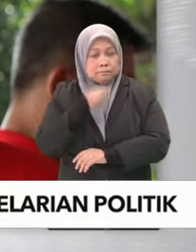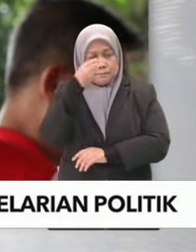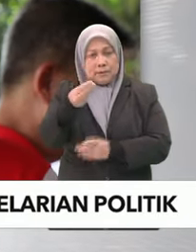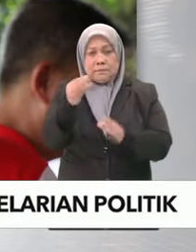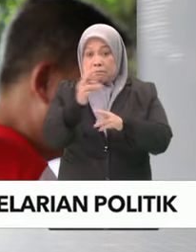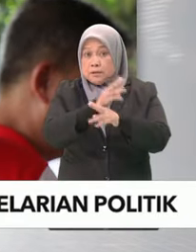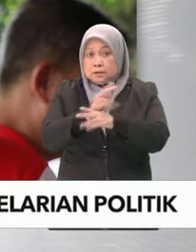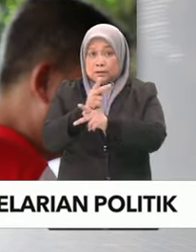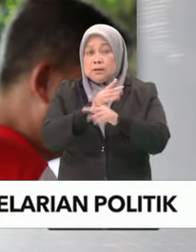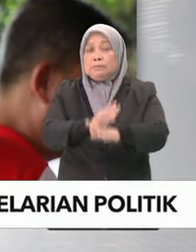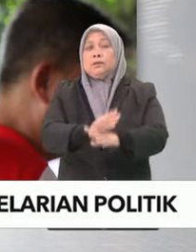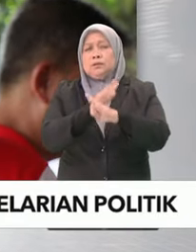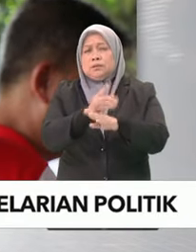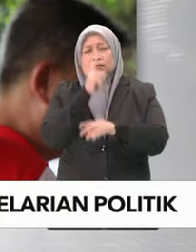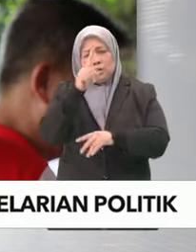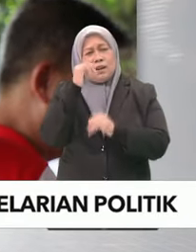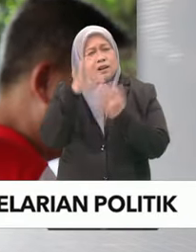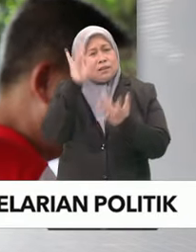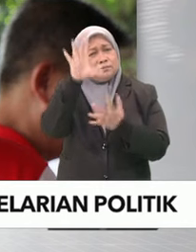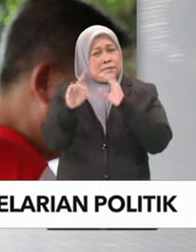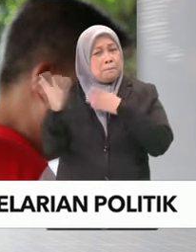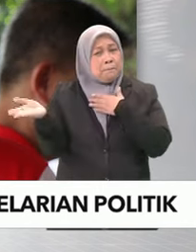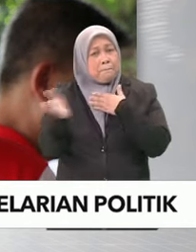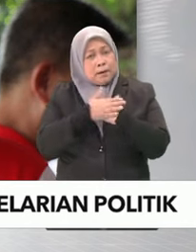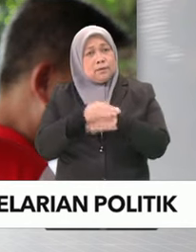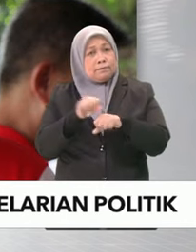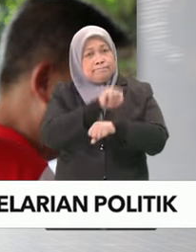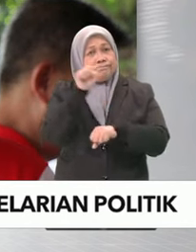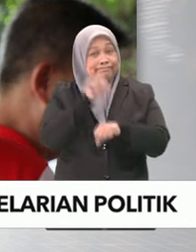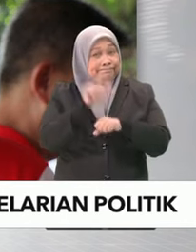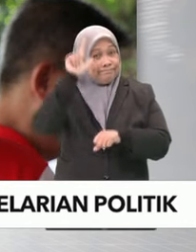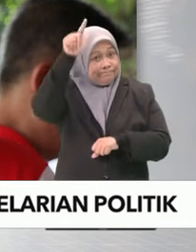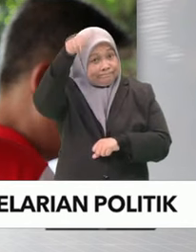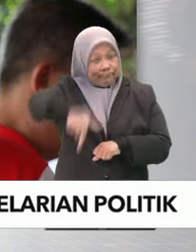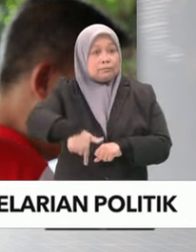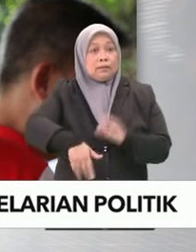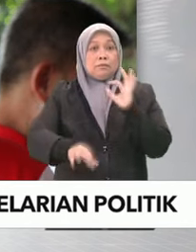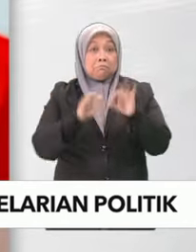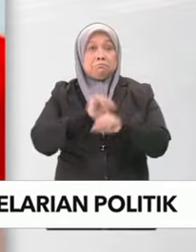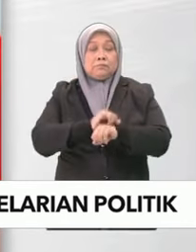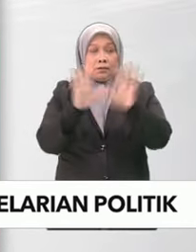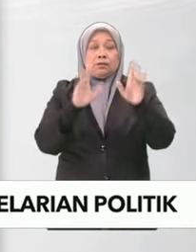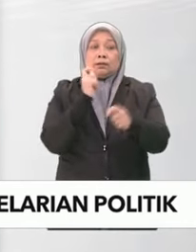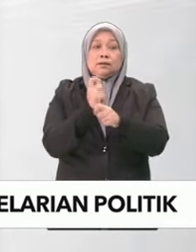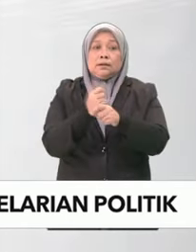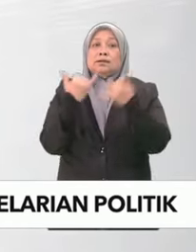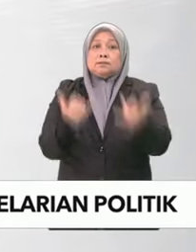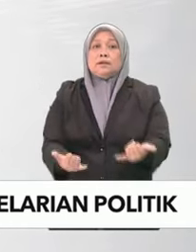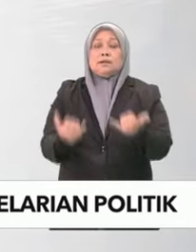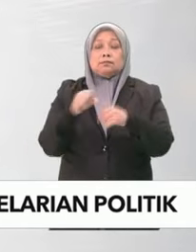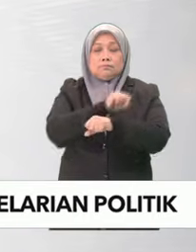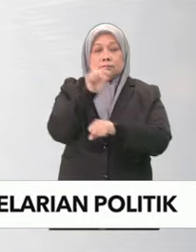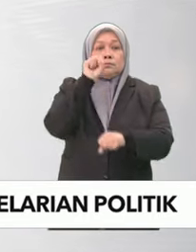perlindungan swaka sebagai pilihan terakhir untuk kembali ke tanah air suatu hari nanti jelasnya beliau kekal sebagai warganegara